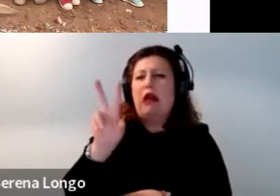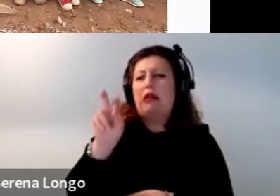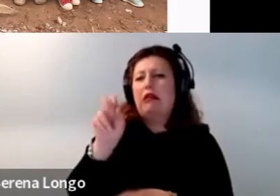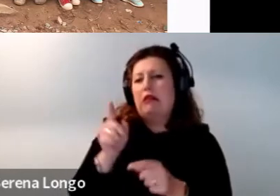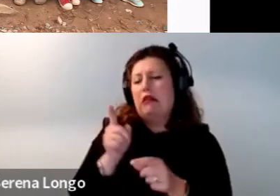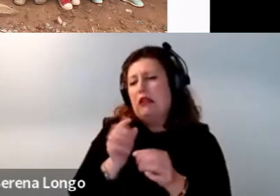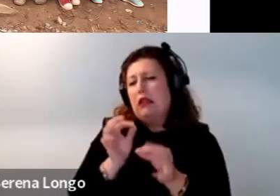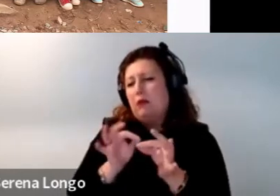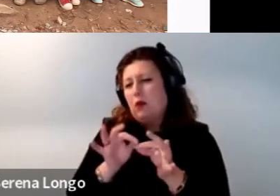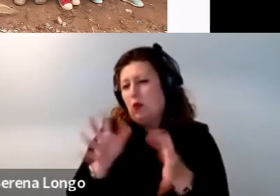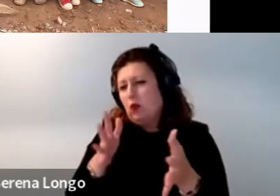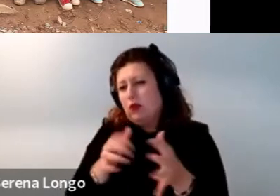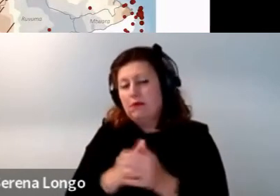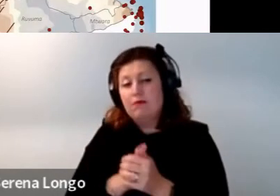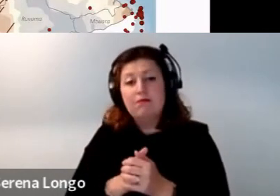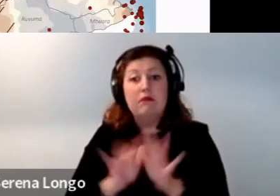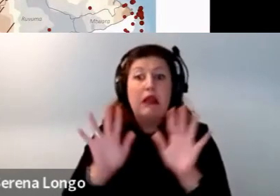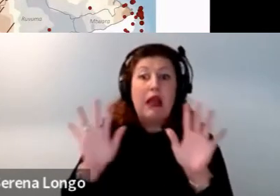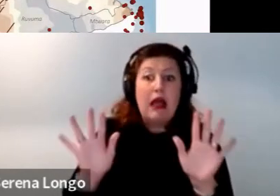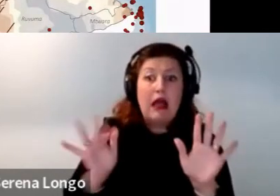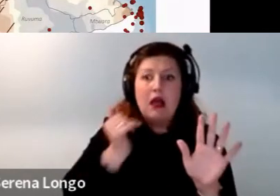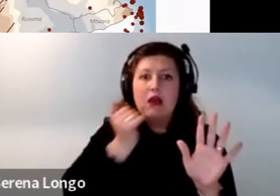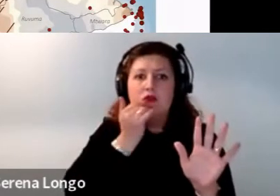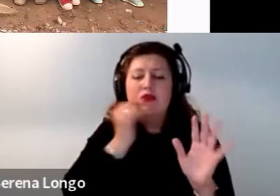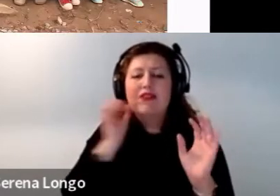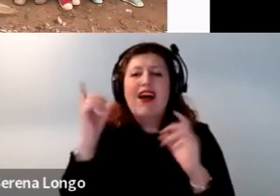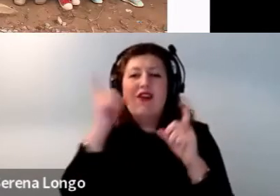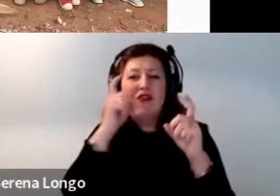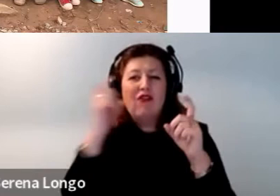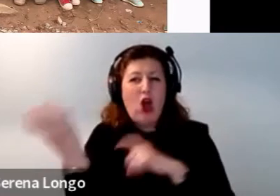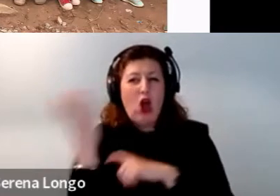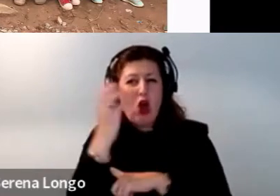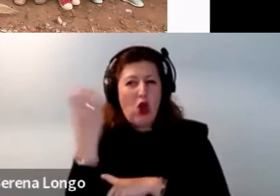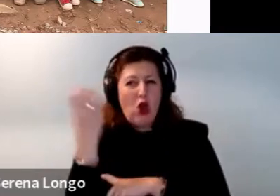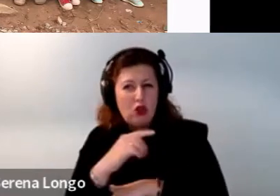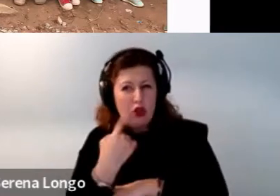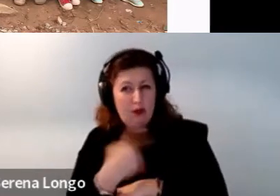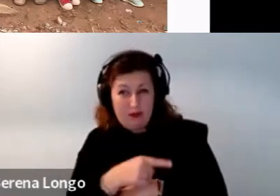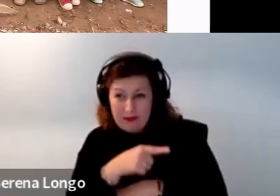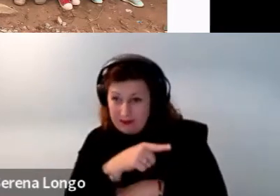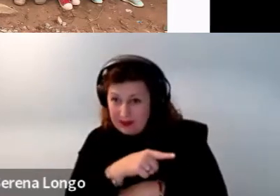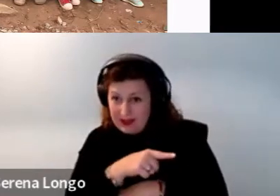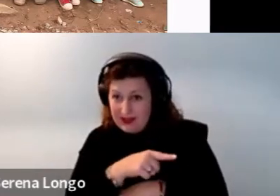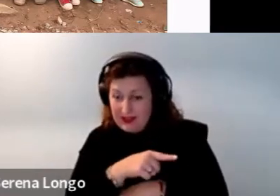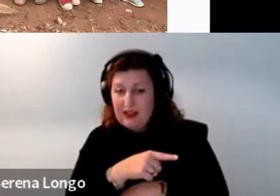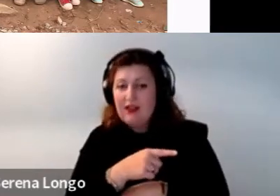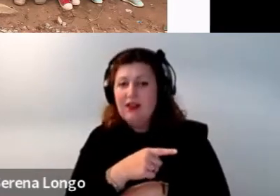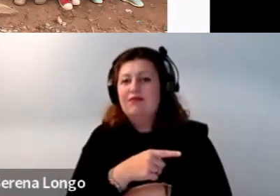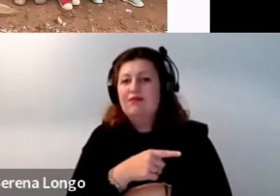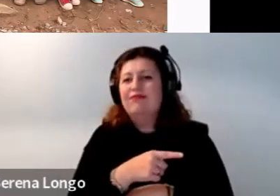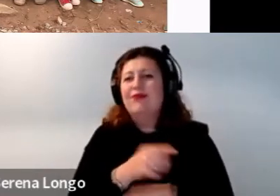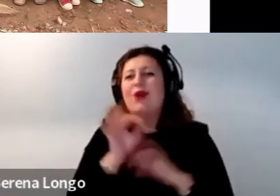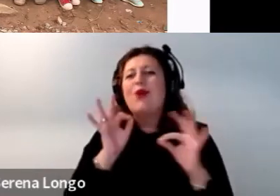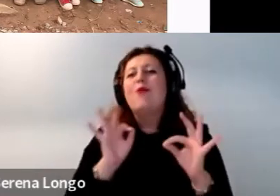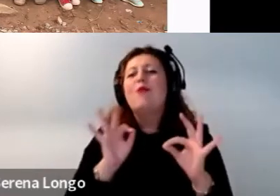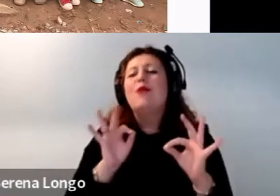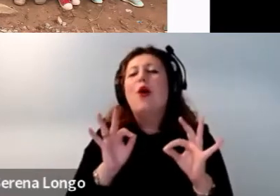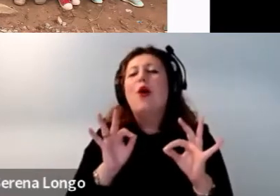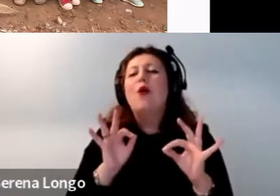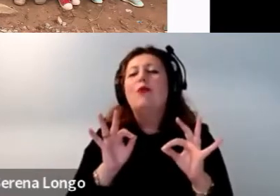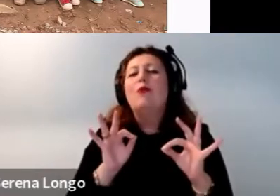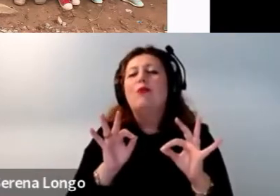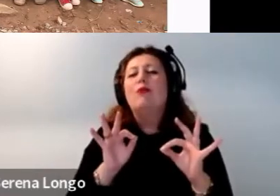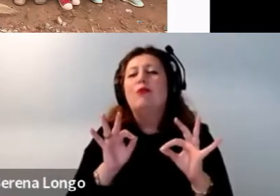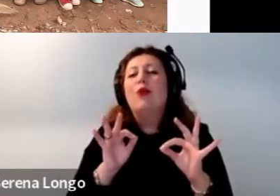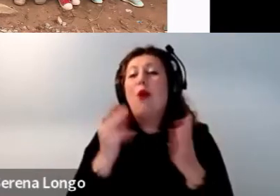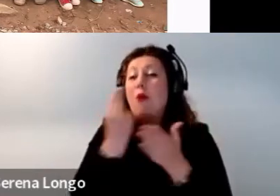circa. Ah, pardon, tutte le foto, torno dietro un balzo. Tutte le foto che vedete sono state fatte all'interno